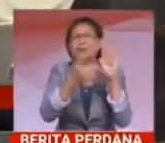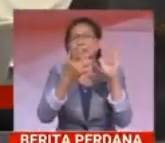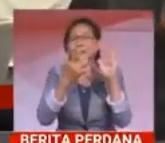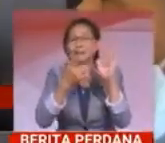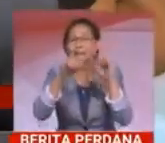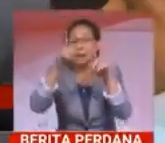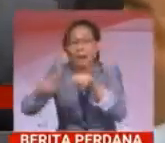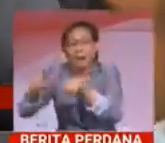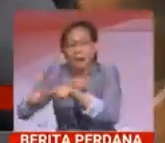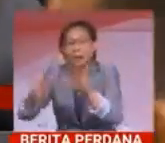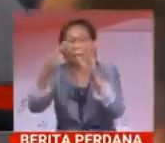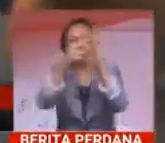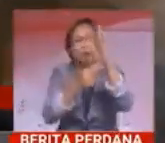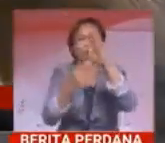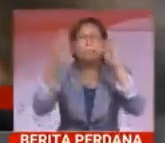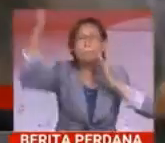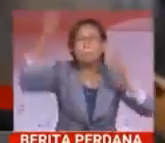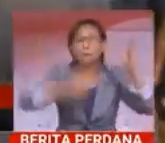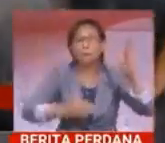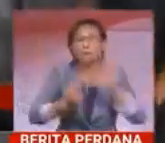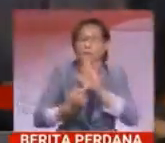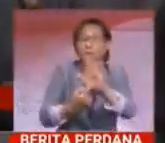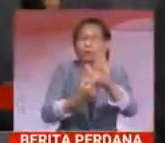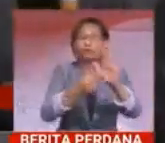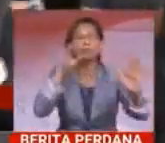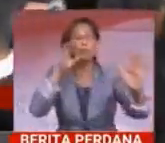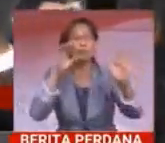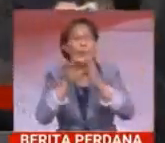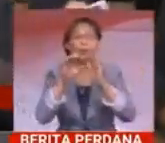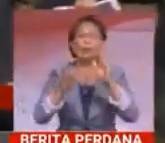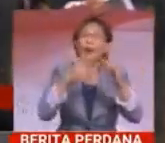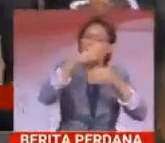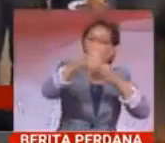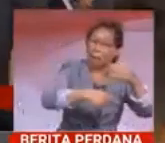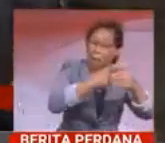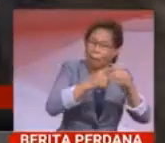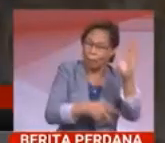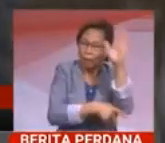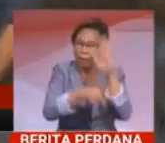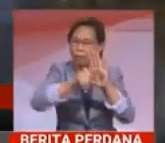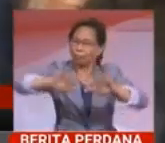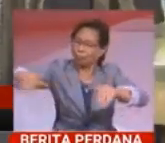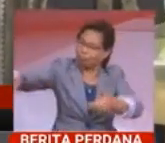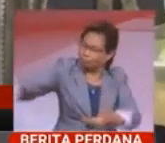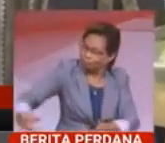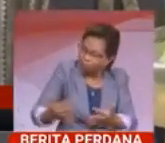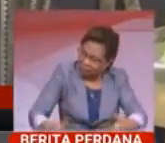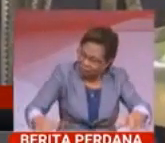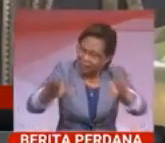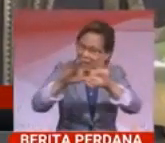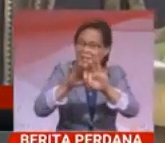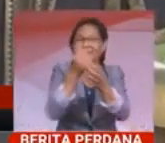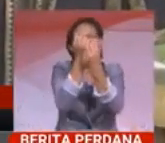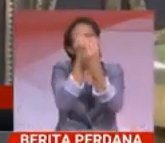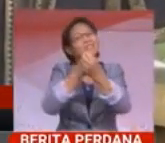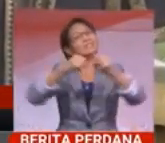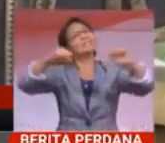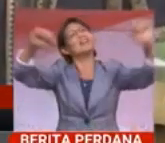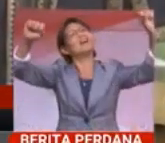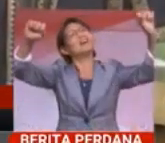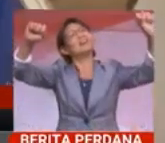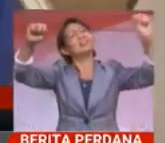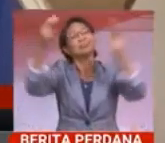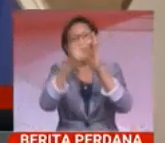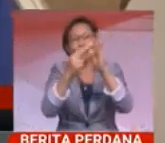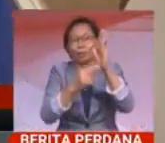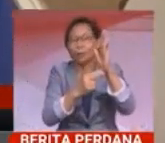perundangan malaysia yang mempamerkan ilustrasi bergambar mengenai pallywood bagi memperkenalkan kepentingan dan kedaulatan institusi